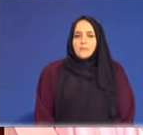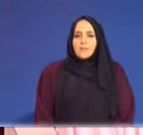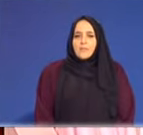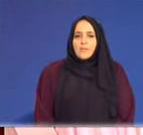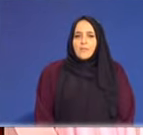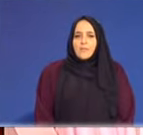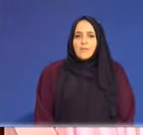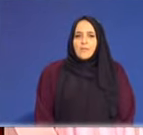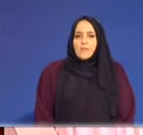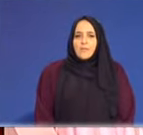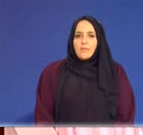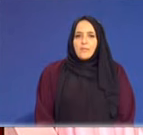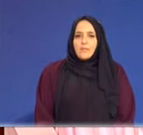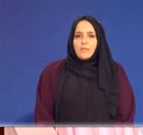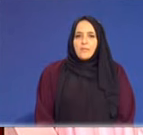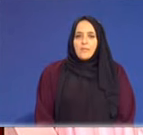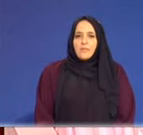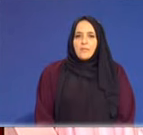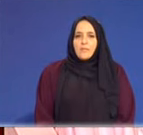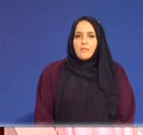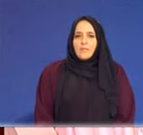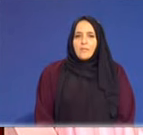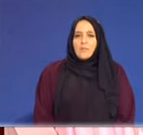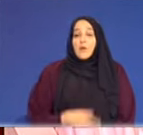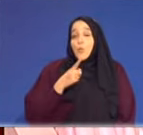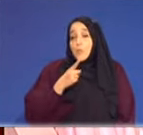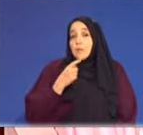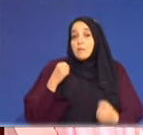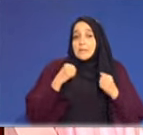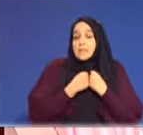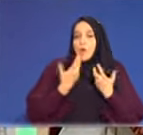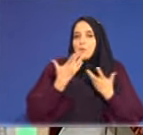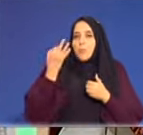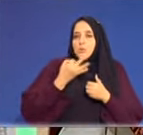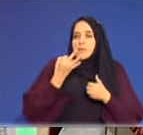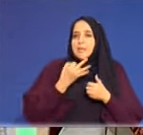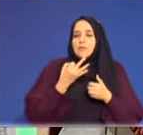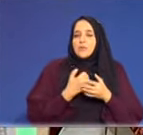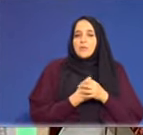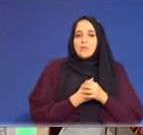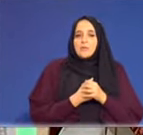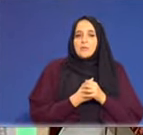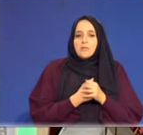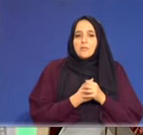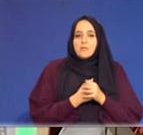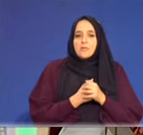العجز؟ نعم. مادام هو تضرر طبعا بهذا الحادث، شحال كانت البورسونتاج نسبة العجز